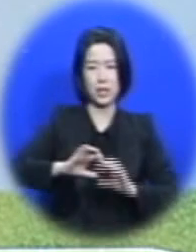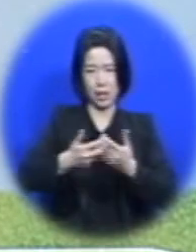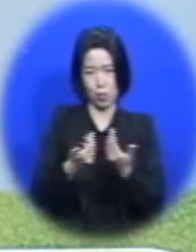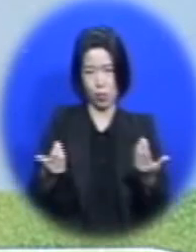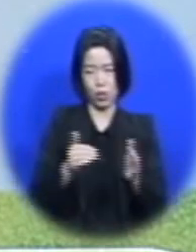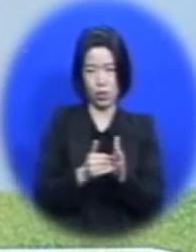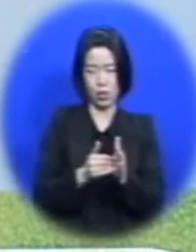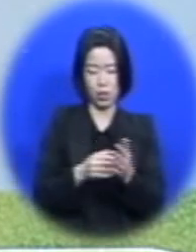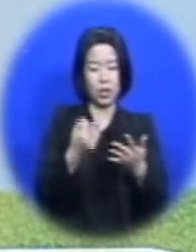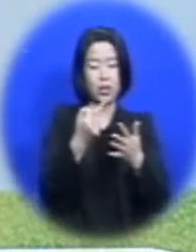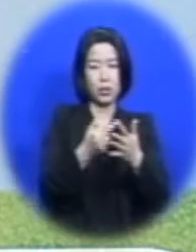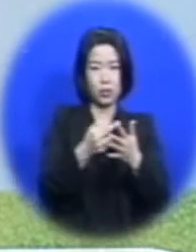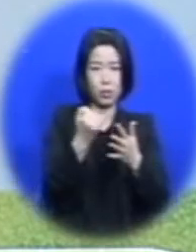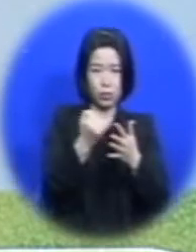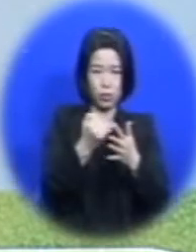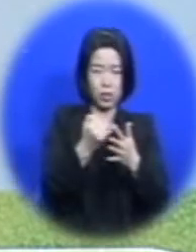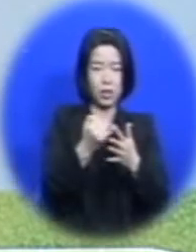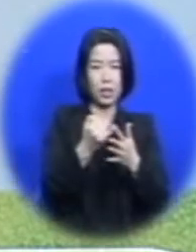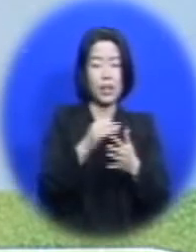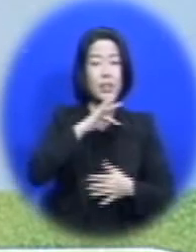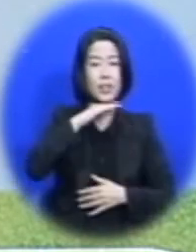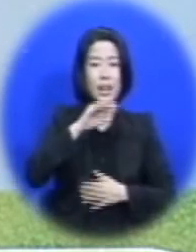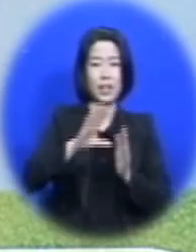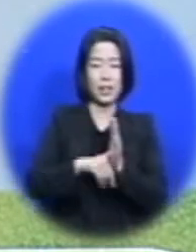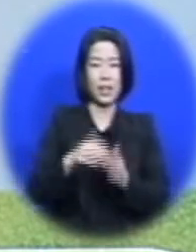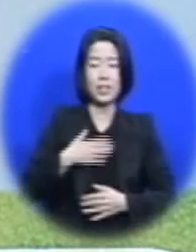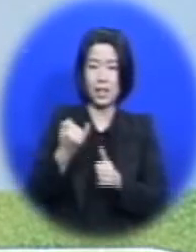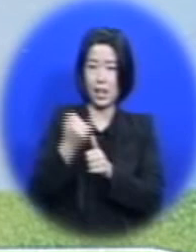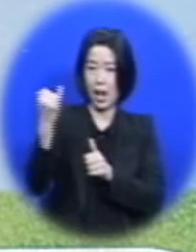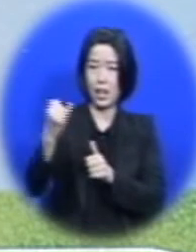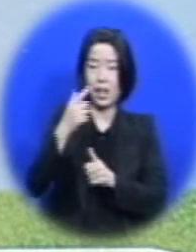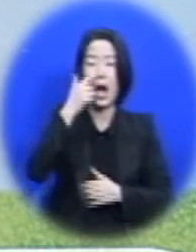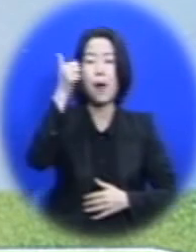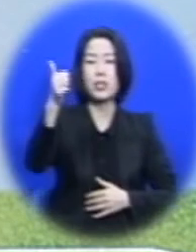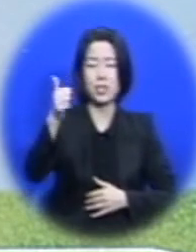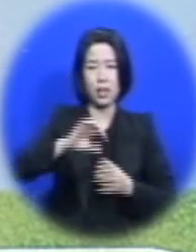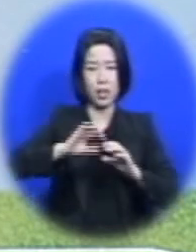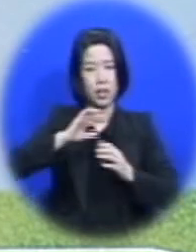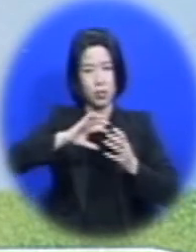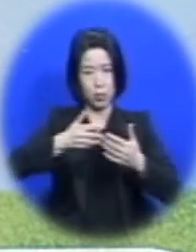그 둘째 딸 나이 때 제안에 아버님이 돌아가셨어요